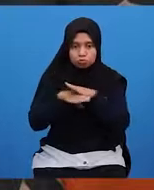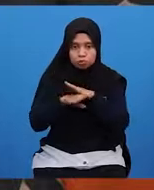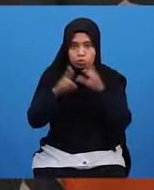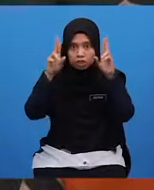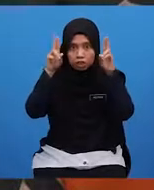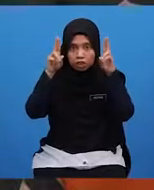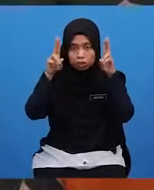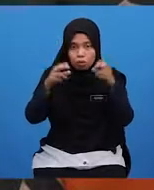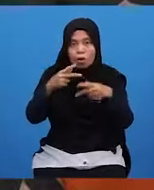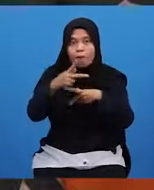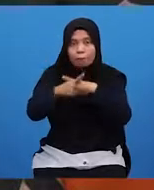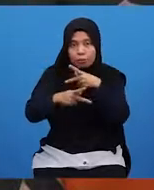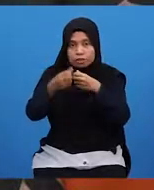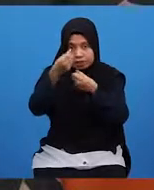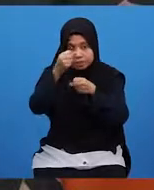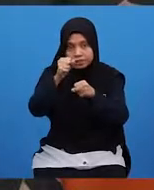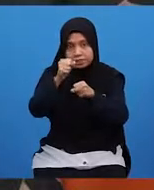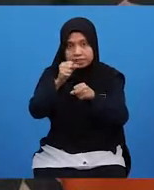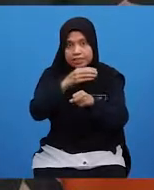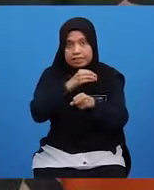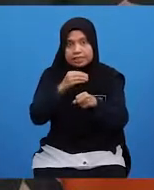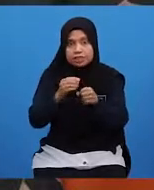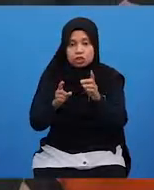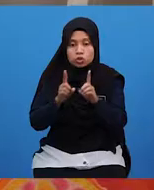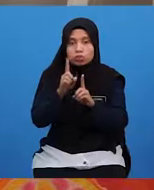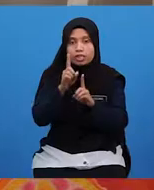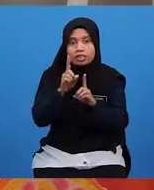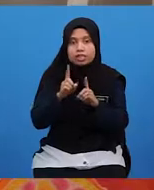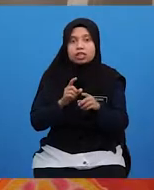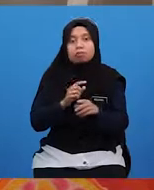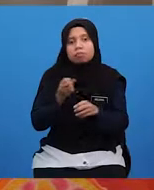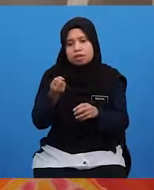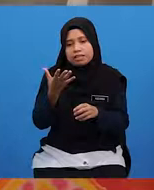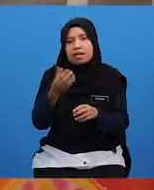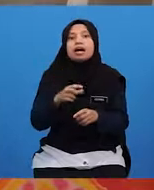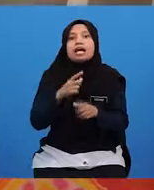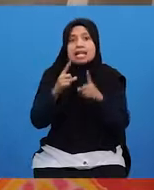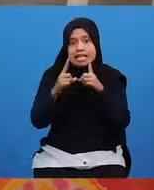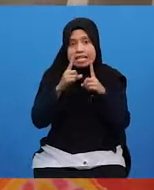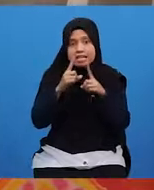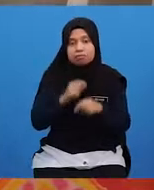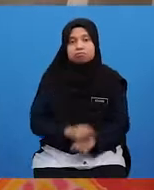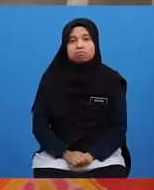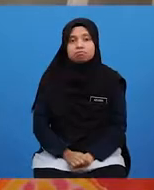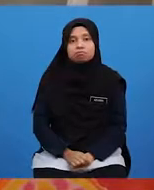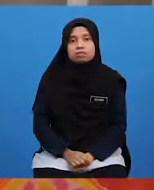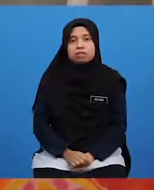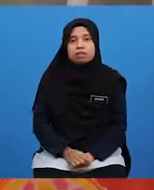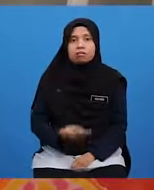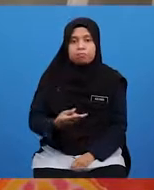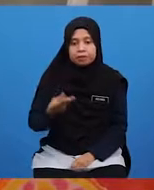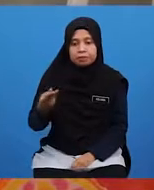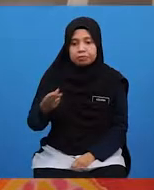proses penyediaan sukatan dan kuantiti lilin. Bahan utama bagi penyediaan campuran